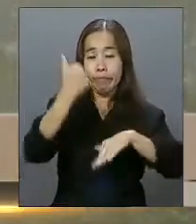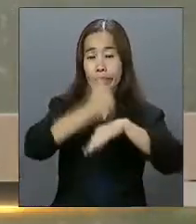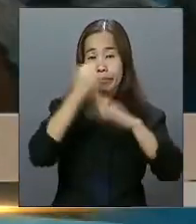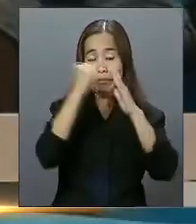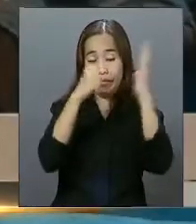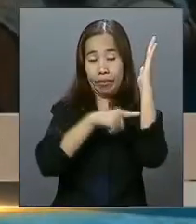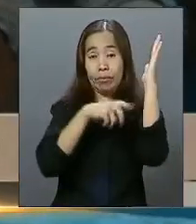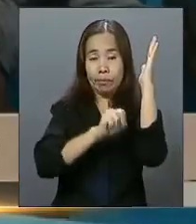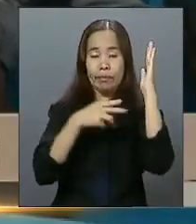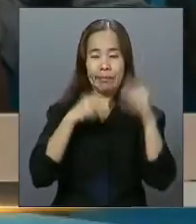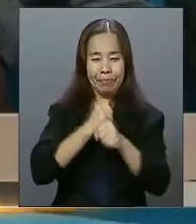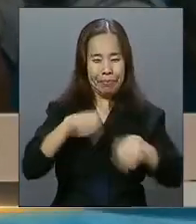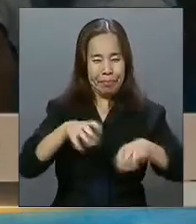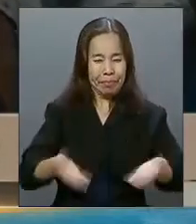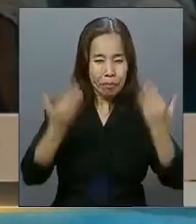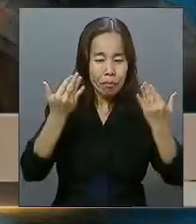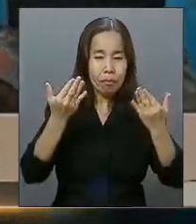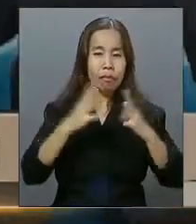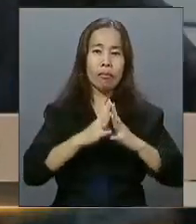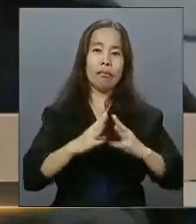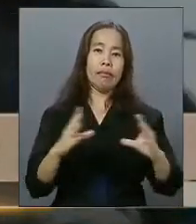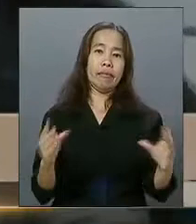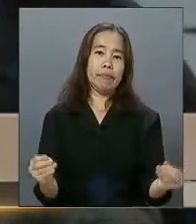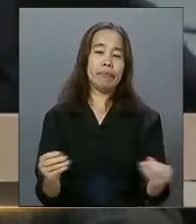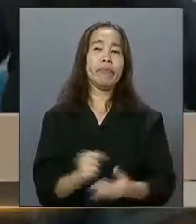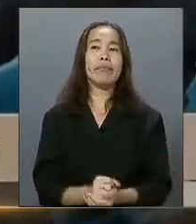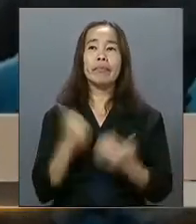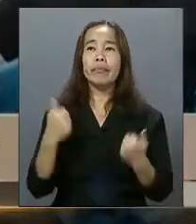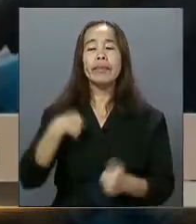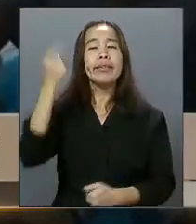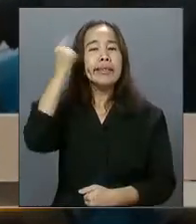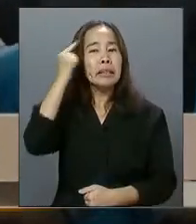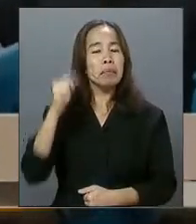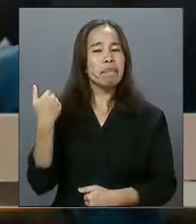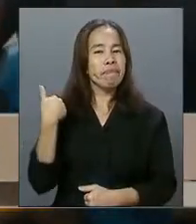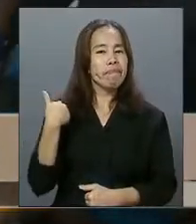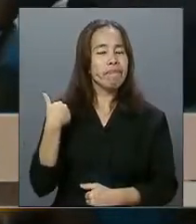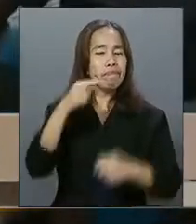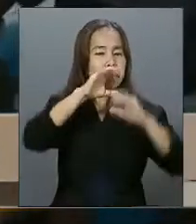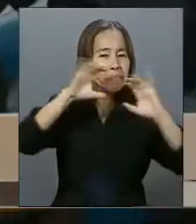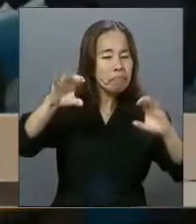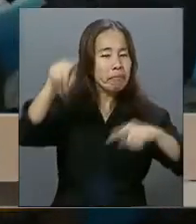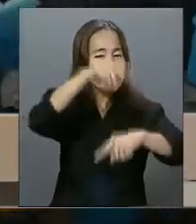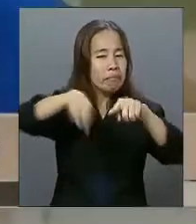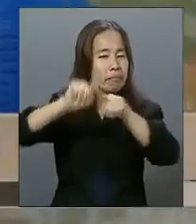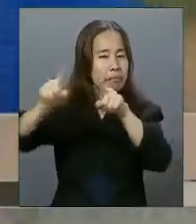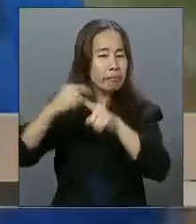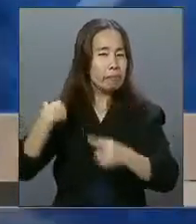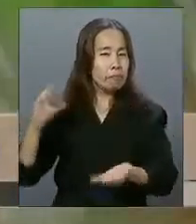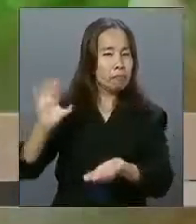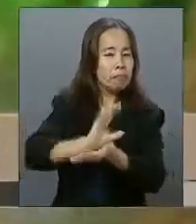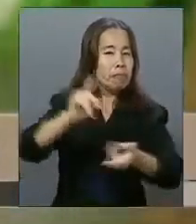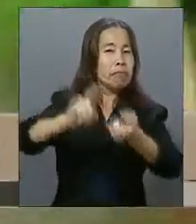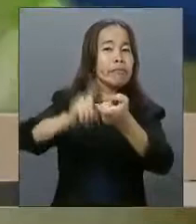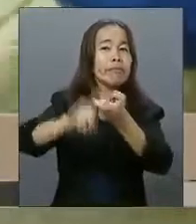จะได้ดำเนินการรื้อถอนแต่เรื่องก็เงียบหายไปเนื่องจากเชื่อว่าหน่วยงานภาครัฐบางแห่งมีผลประโยชน์ทับซ้อนซึ่